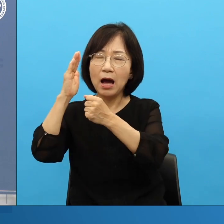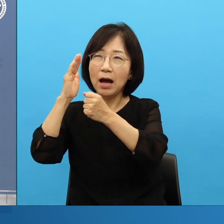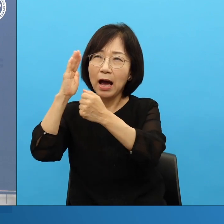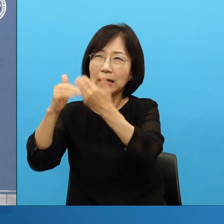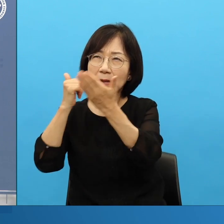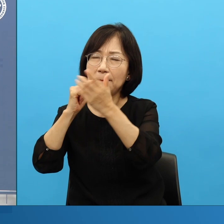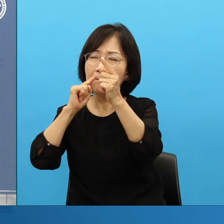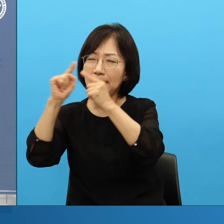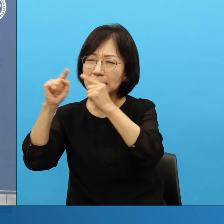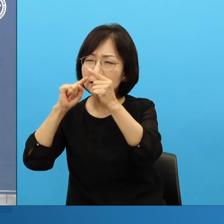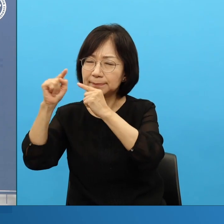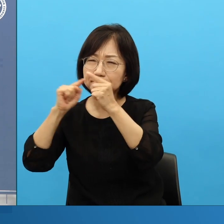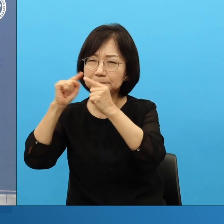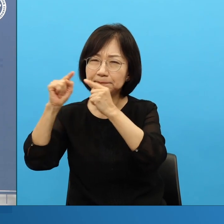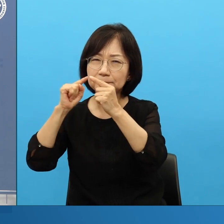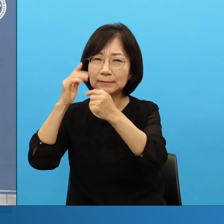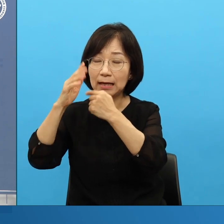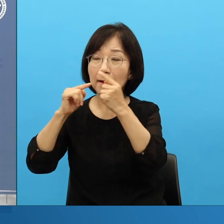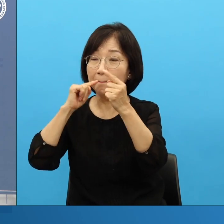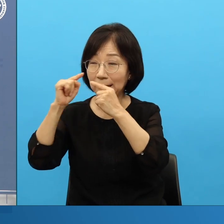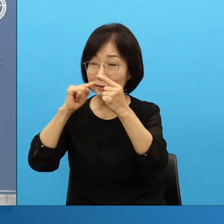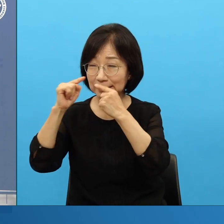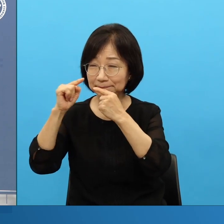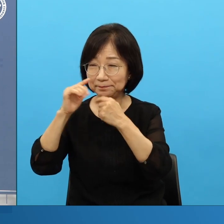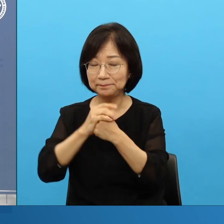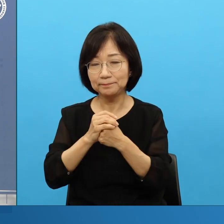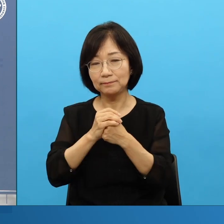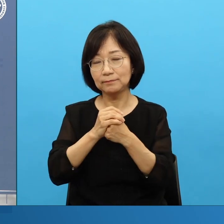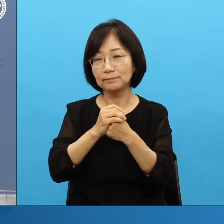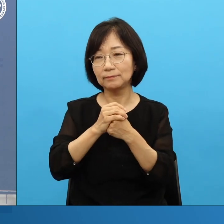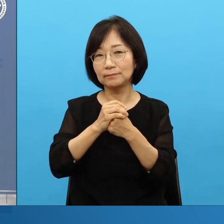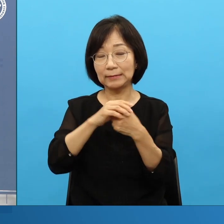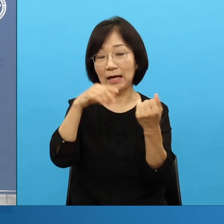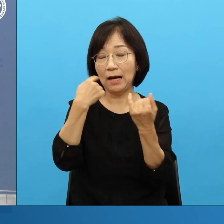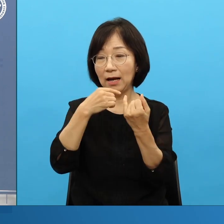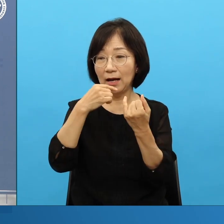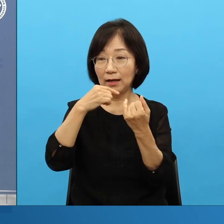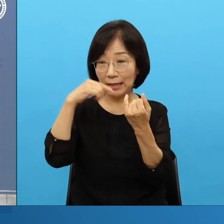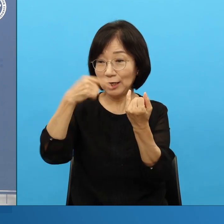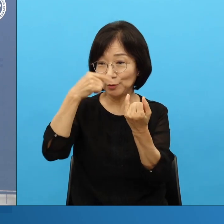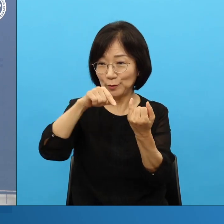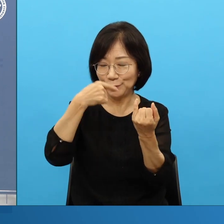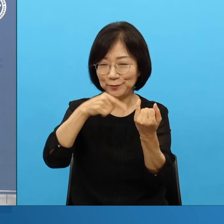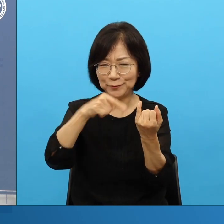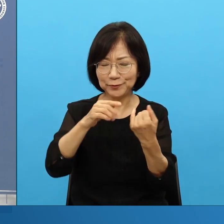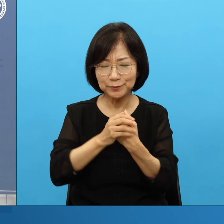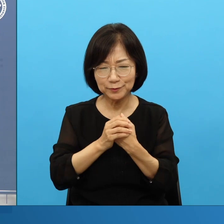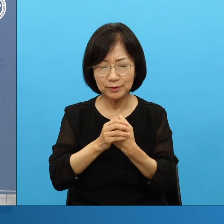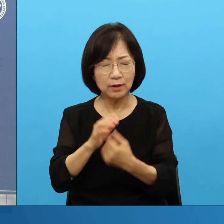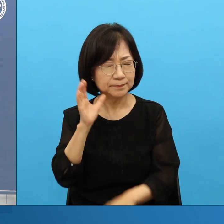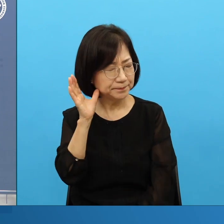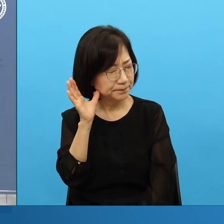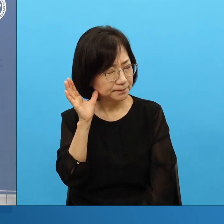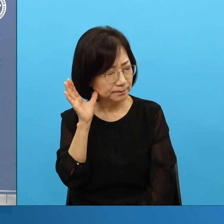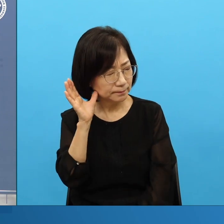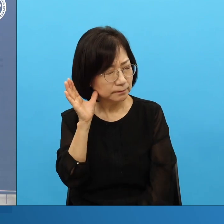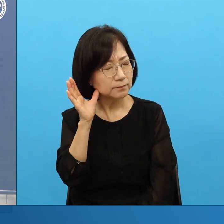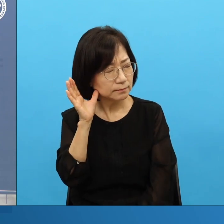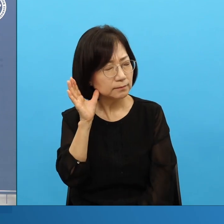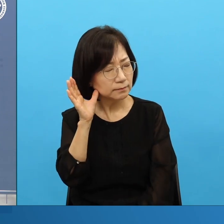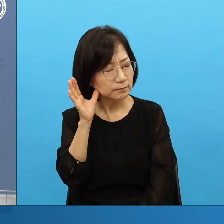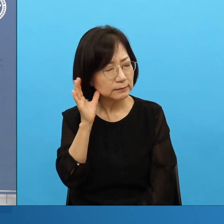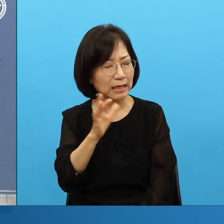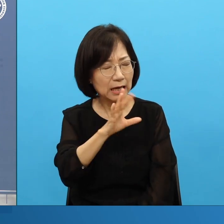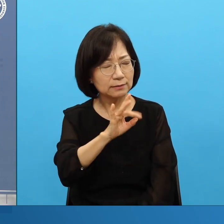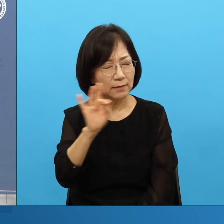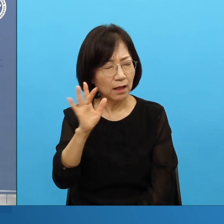gave the word of God to this granddaughter. 이해가 잘 안 되는 거는 저녁에 어머니 엄마 물어본 거예요. And whatever she couldn't understand from her grandmother, she'll ask her mother when she